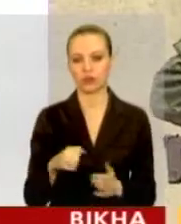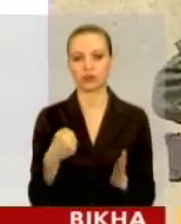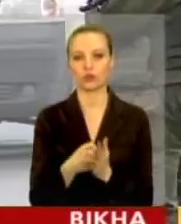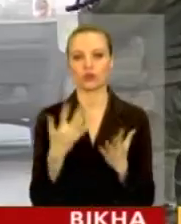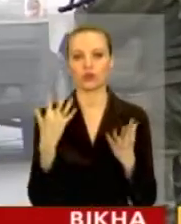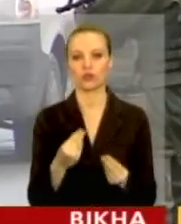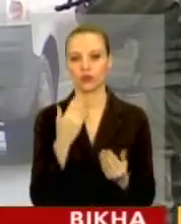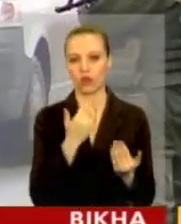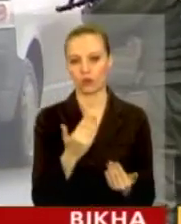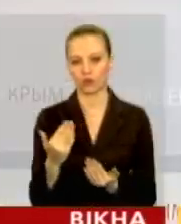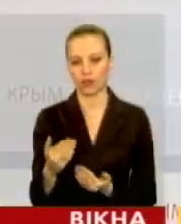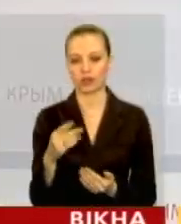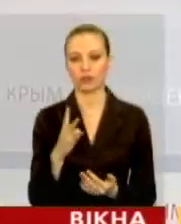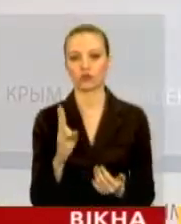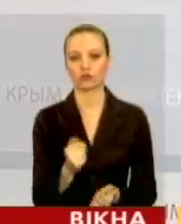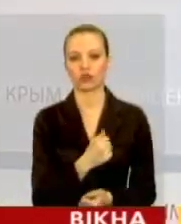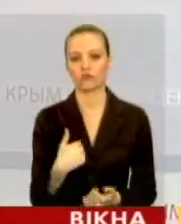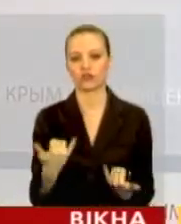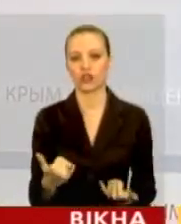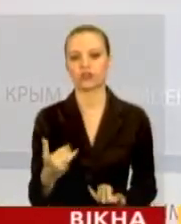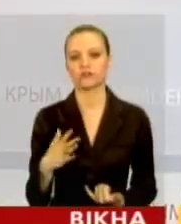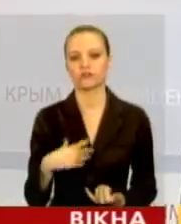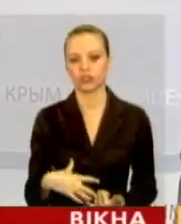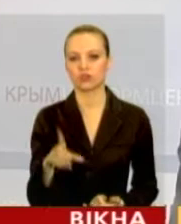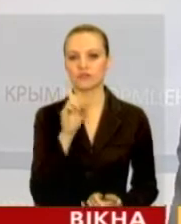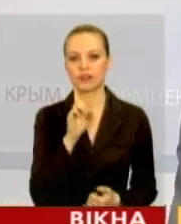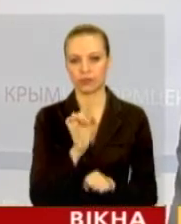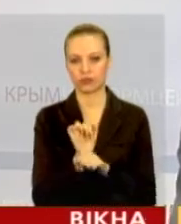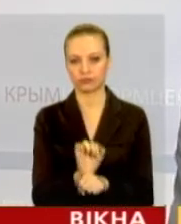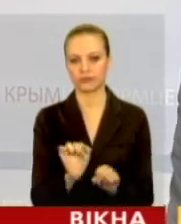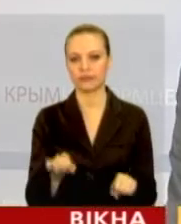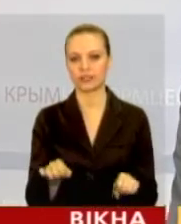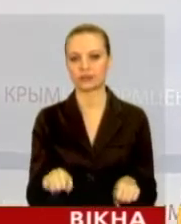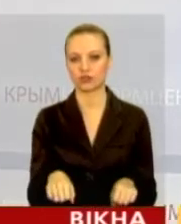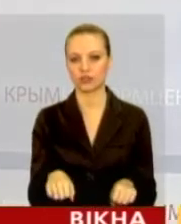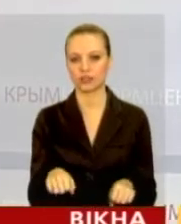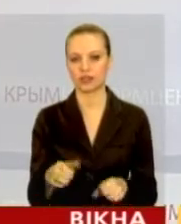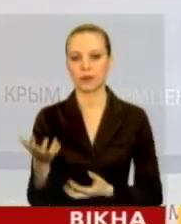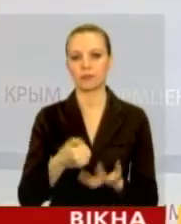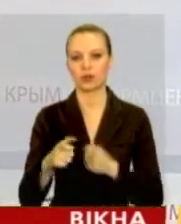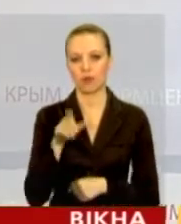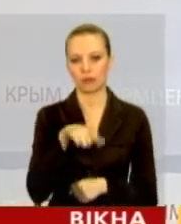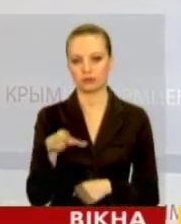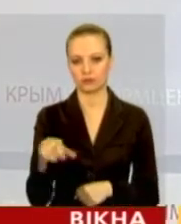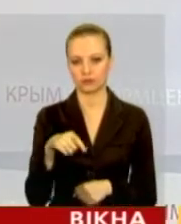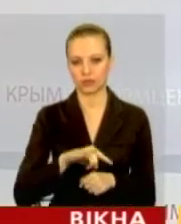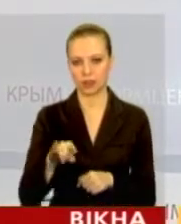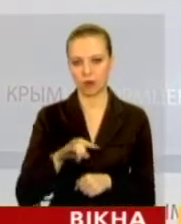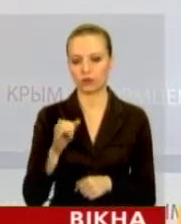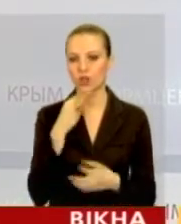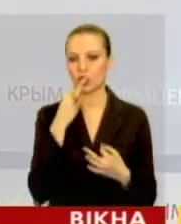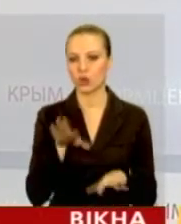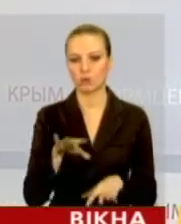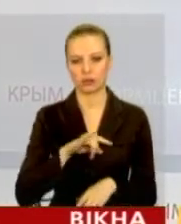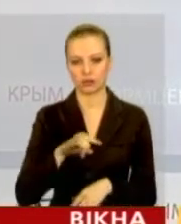дня голосування. К сожалению, ми зараз вынуждены временно ограничить можливість прийому гражданских самолетів і любых других